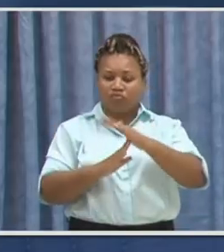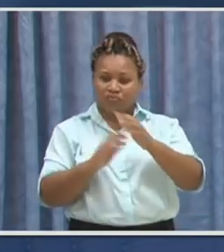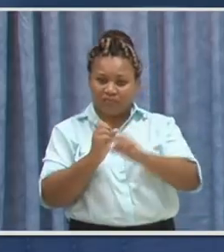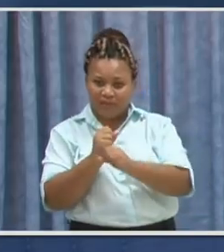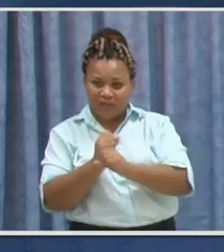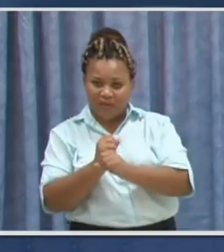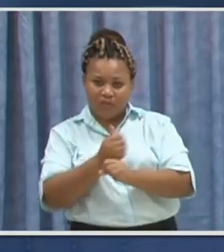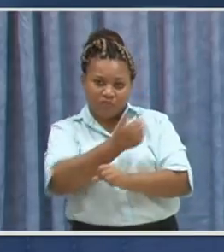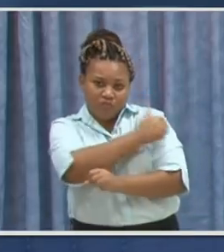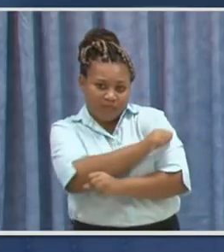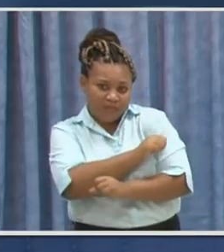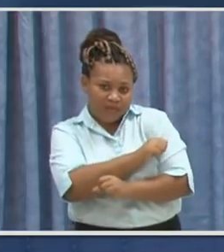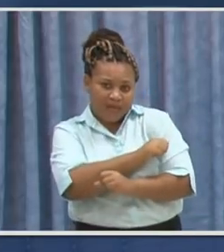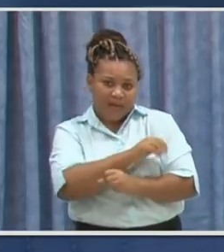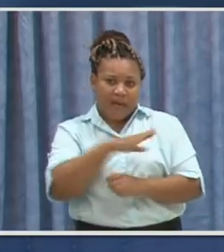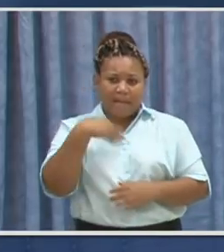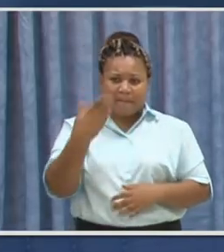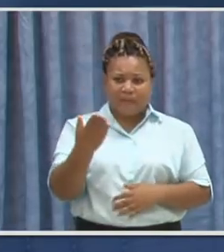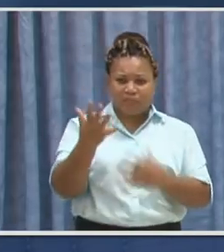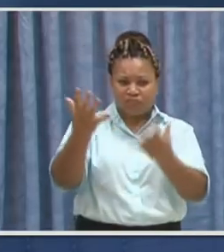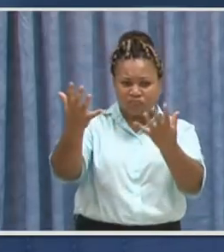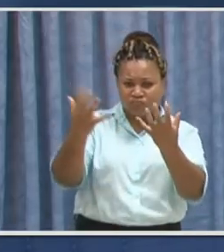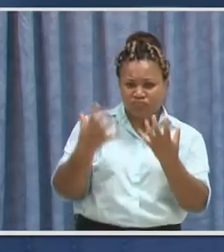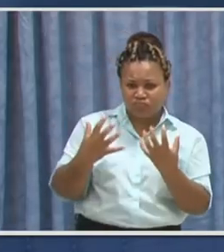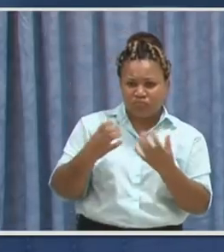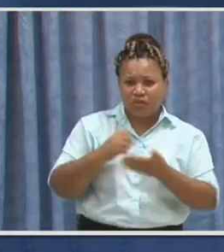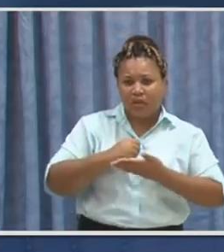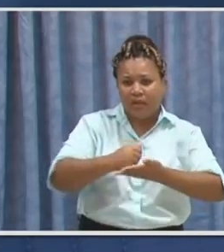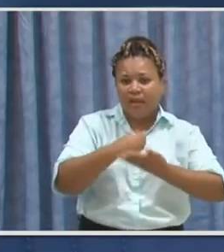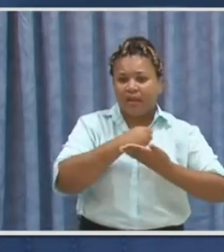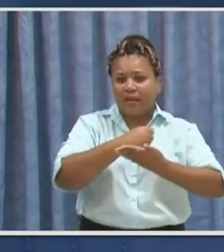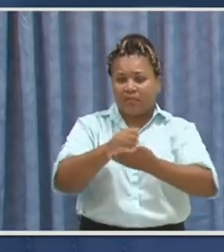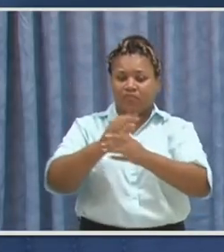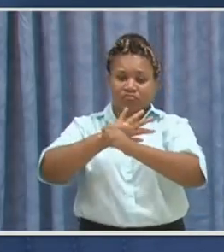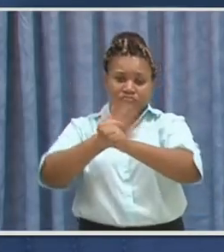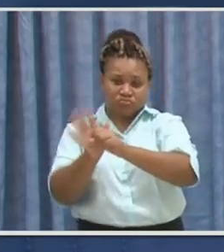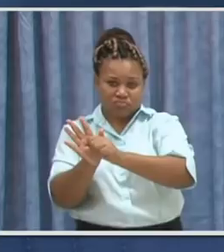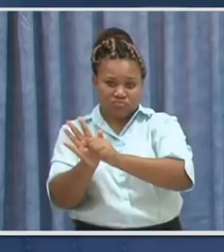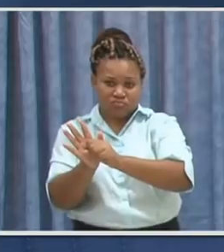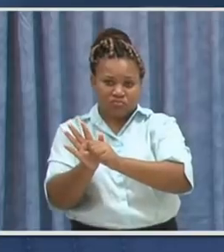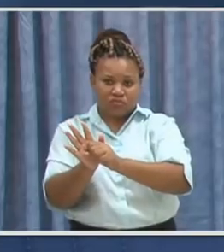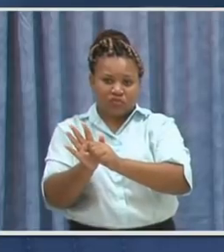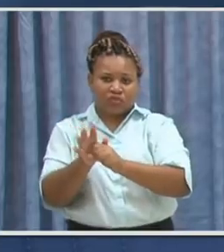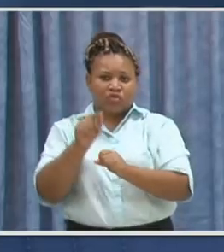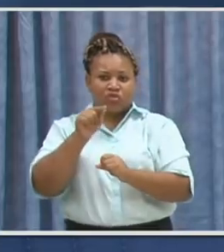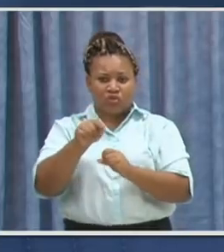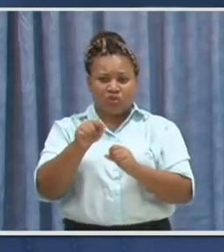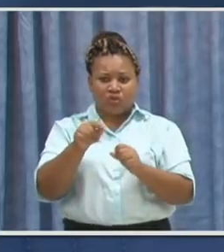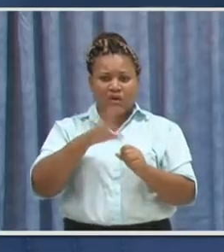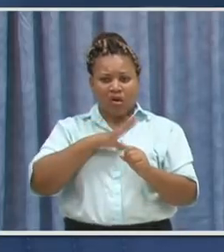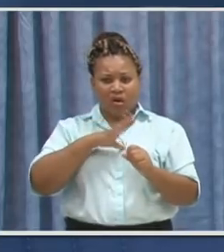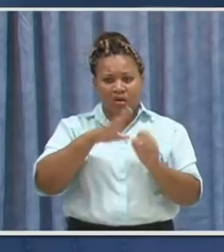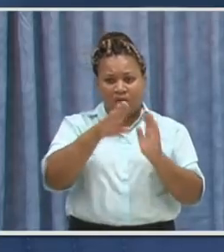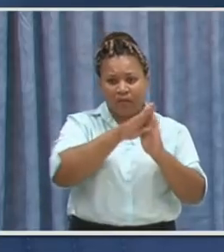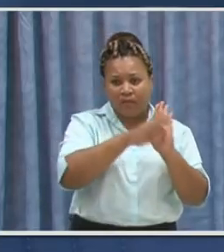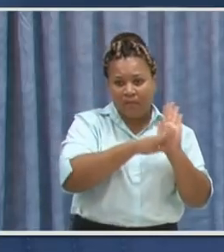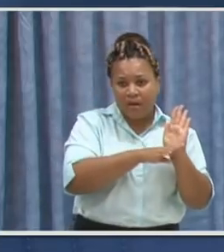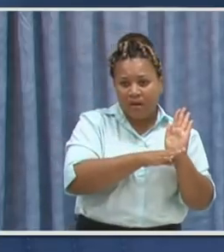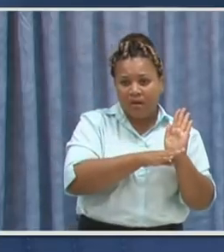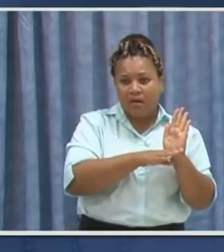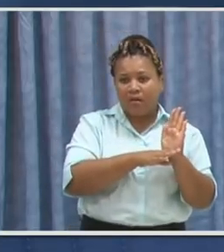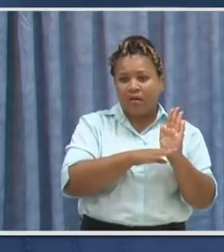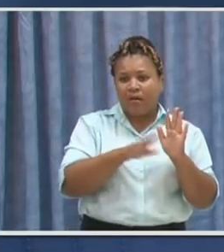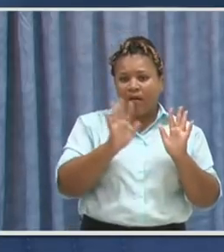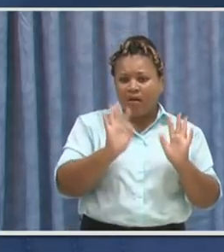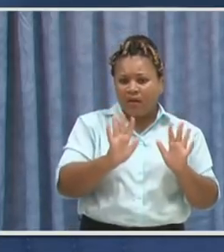bonne restriction puis concernant visiter le bon road et si ça aussi pour gagner relax un peu ou bien pour